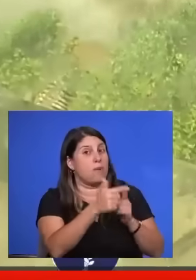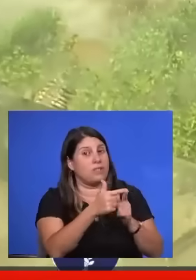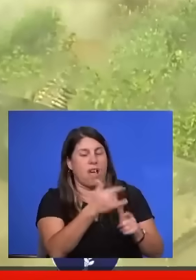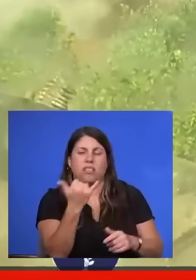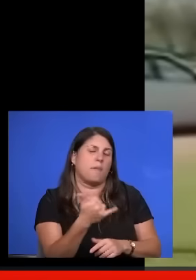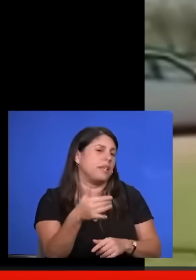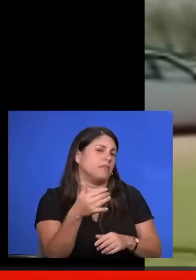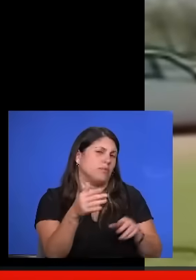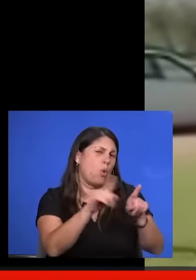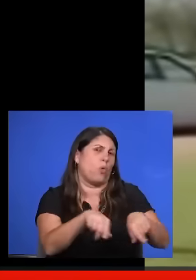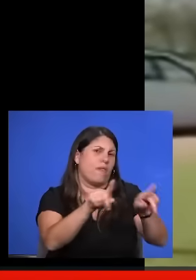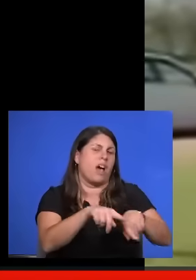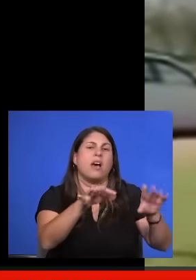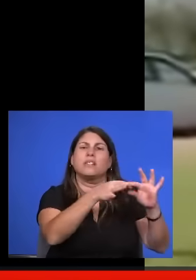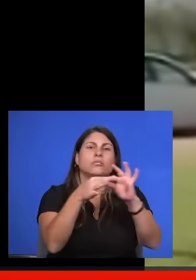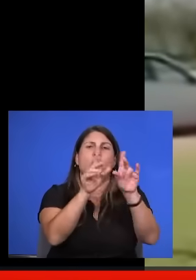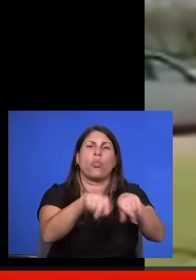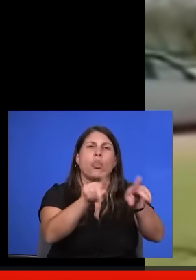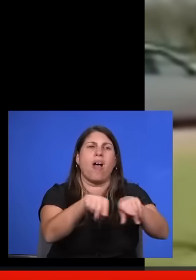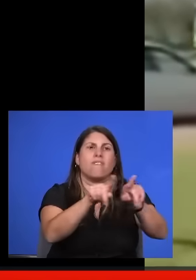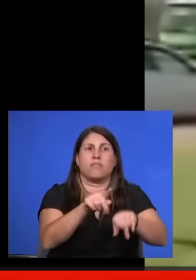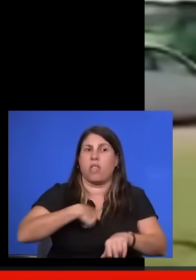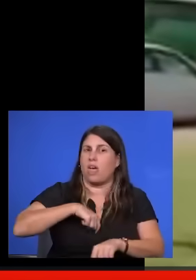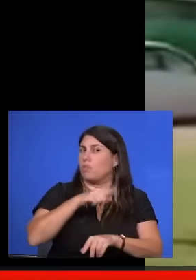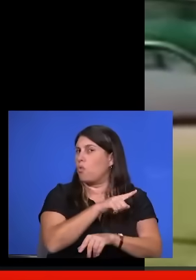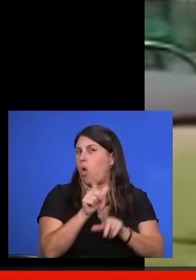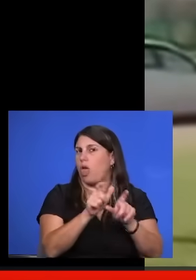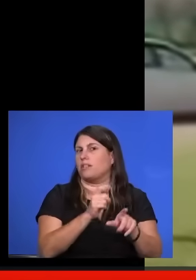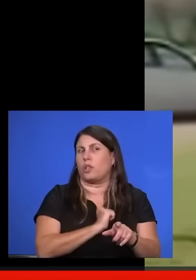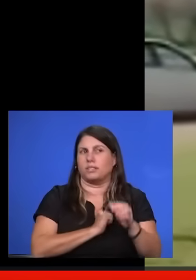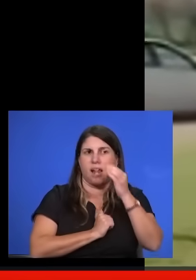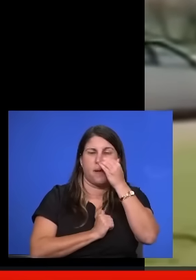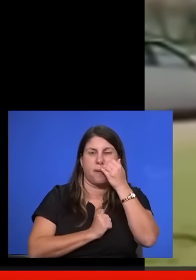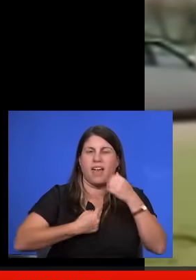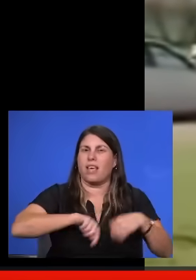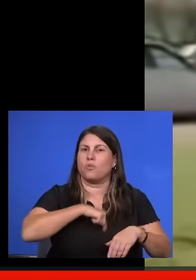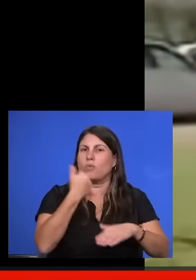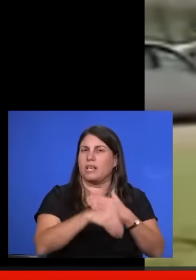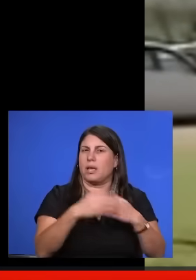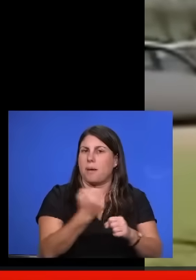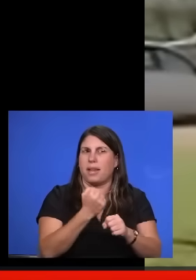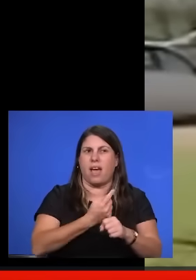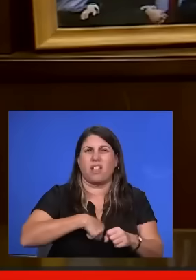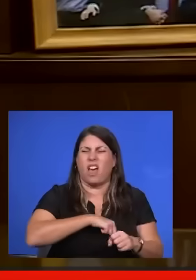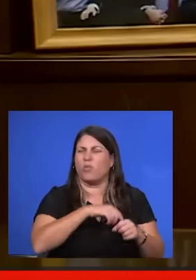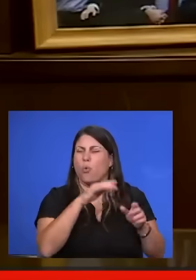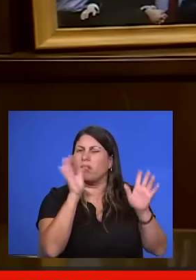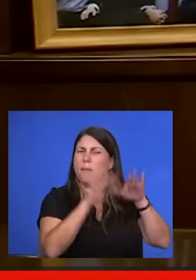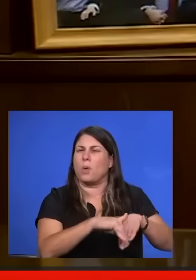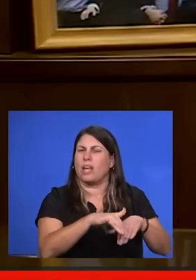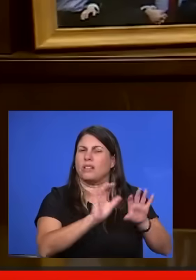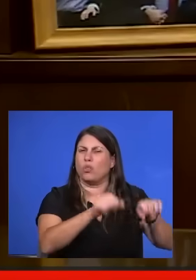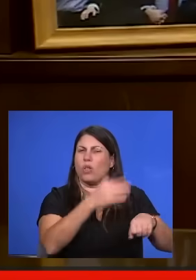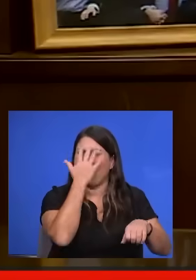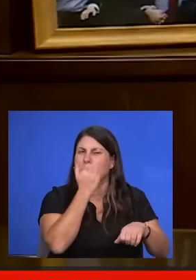סיסמאות. אנחנו לא נעצור את צה"ל. אנחנו נשלים את המלאכה. אנחנו נמוטט את שלטון הטרור של החמאס. אילו